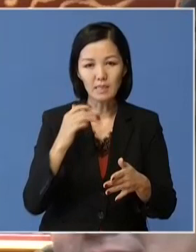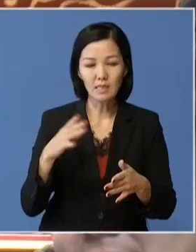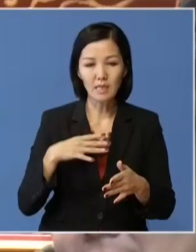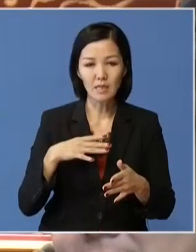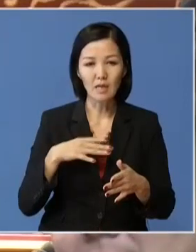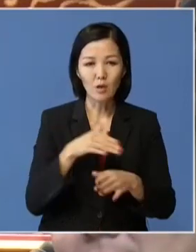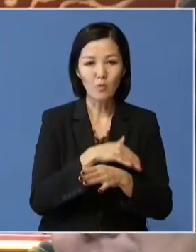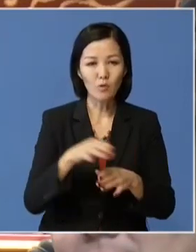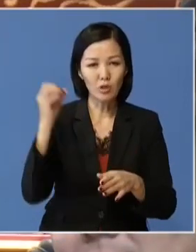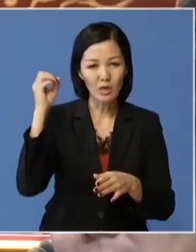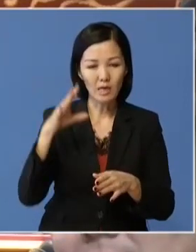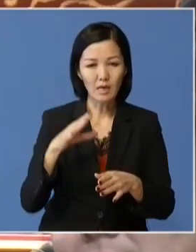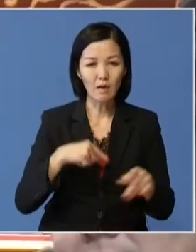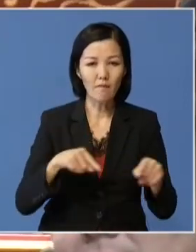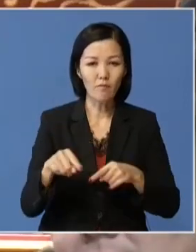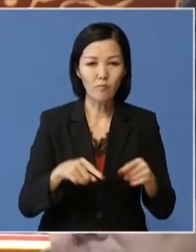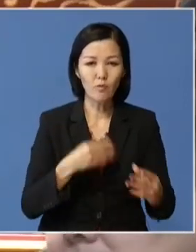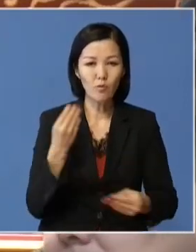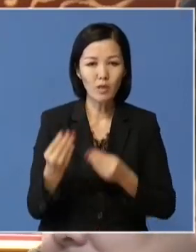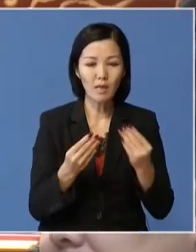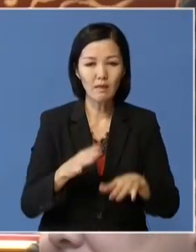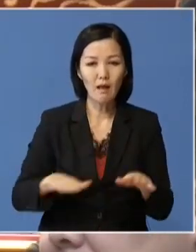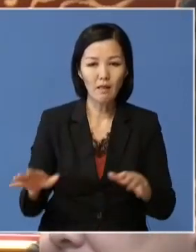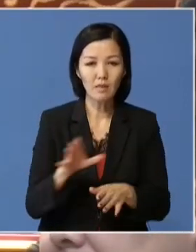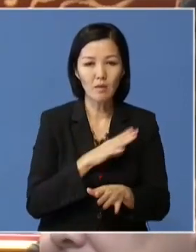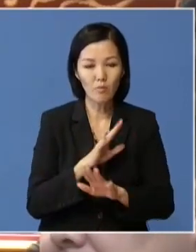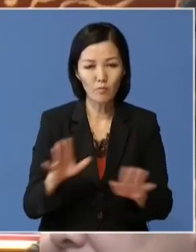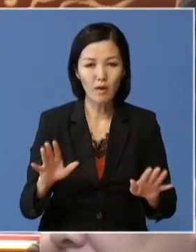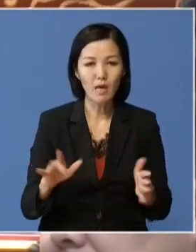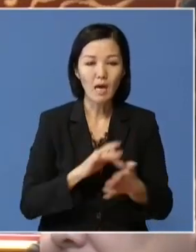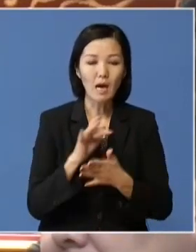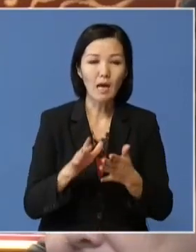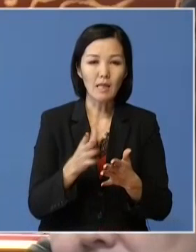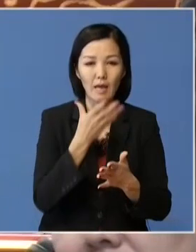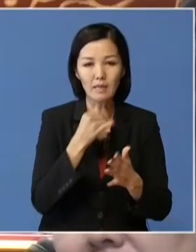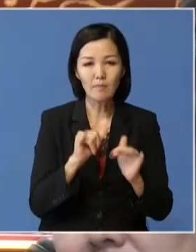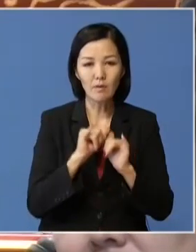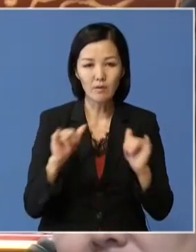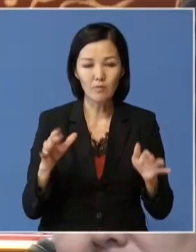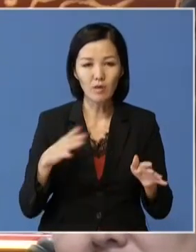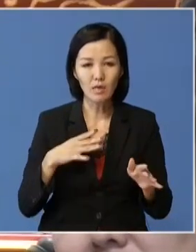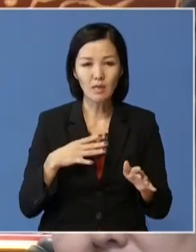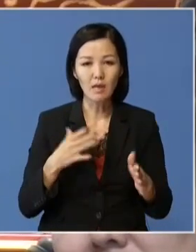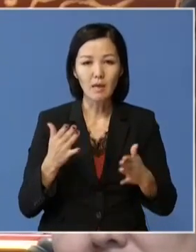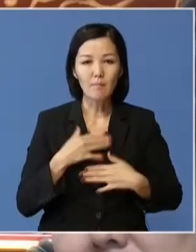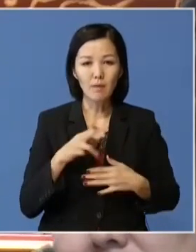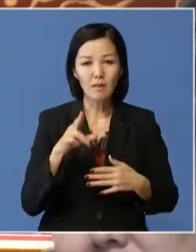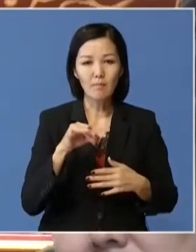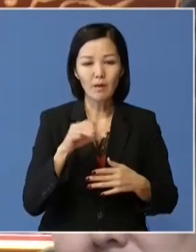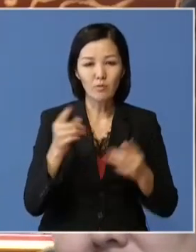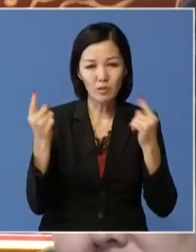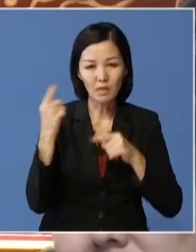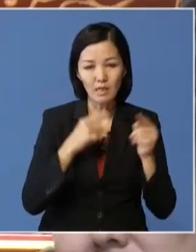еді. Бізде тіпті футбол ойнайтын алаңда болмаған. Қала қазіргі уақытта көркейіп, көз жауын алады. Мен «Патруль» сериалының